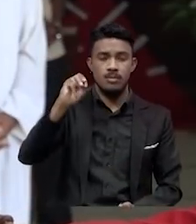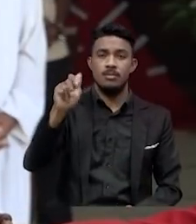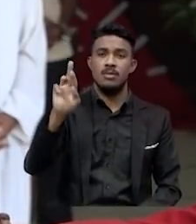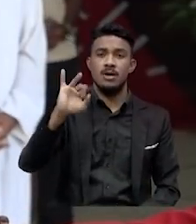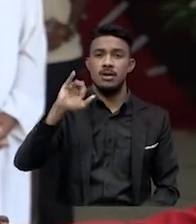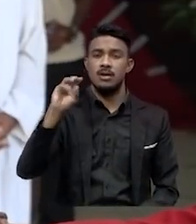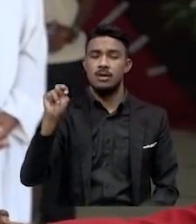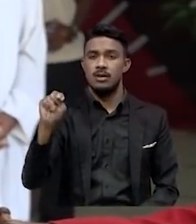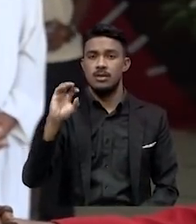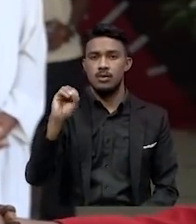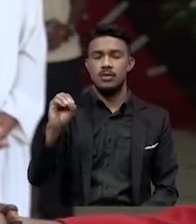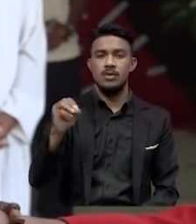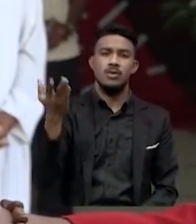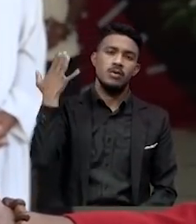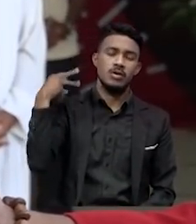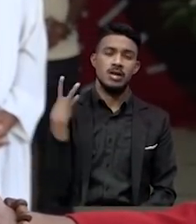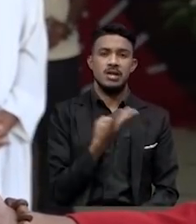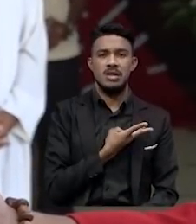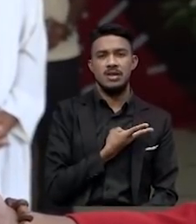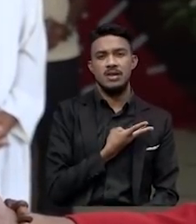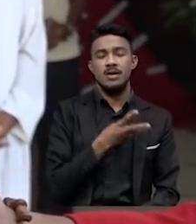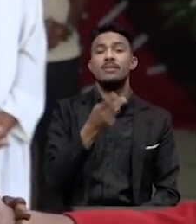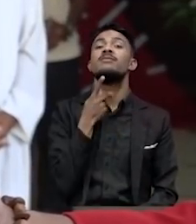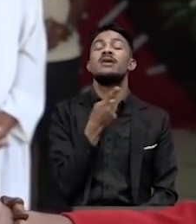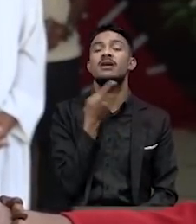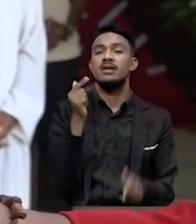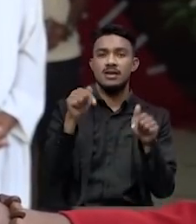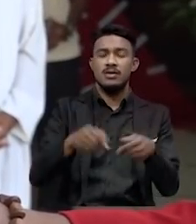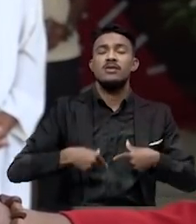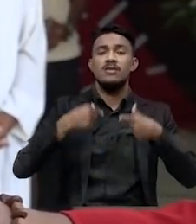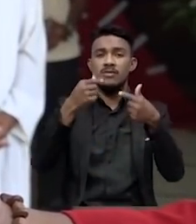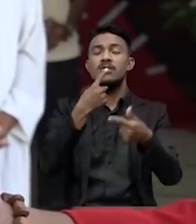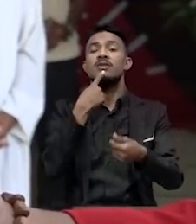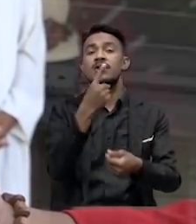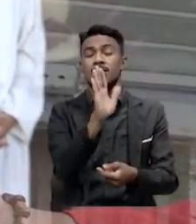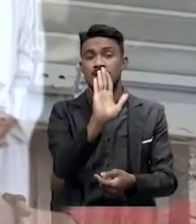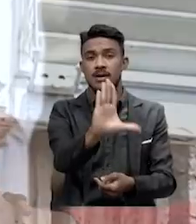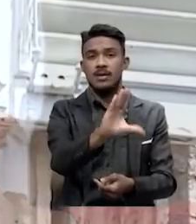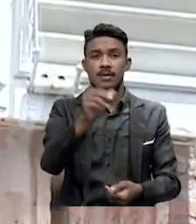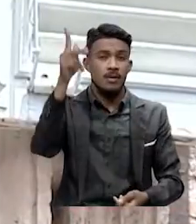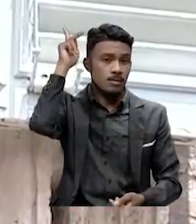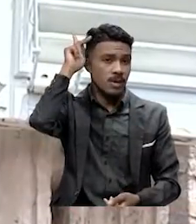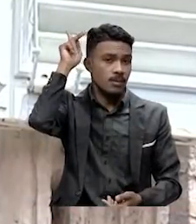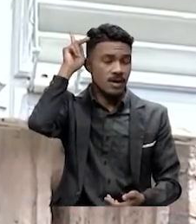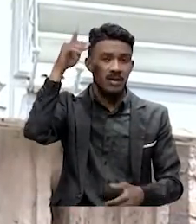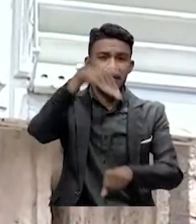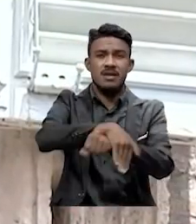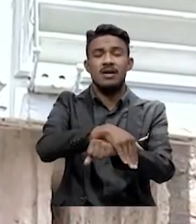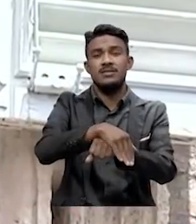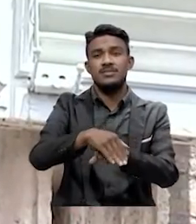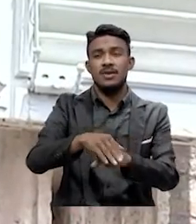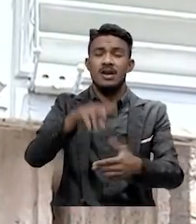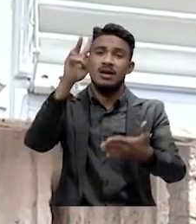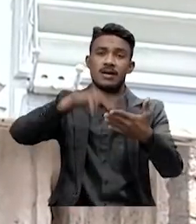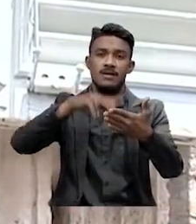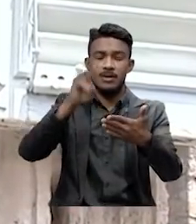uluk ita ne nunciu hene. Fatene ba nia deng kata, am papa foi inda dau kata dikalang ne, deng foi inda dau Angelus ya